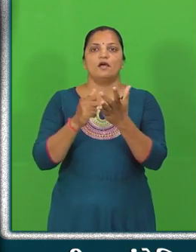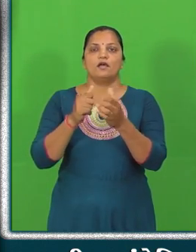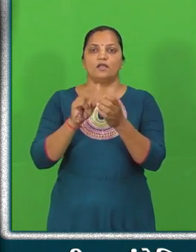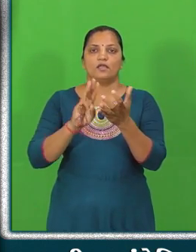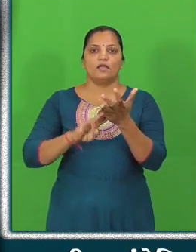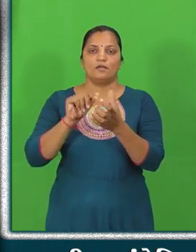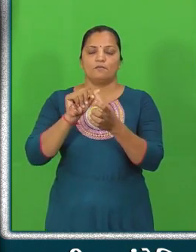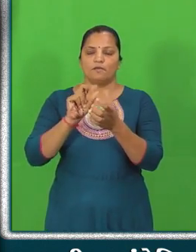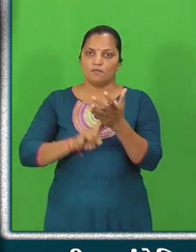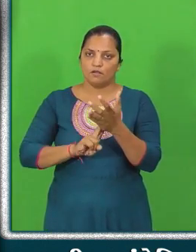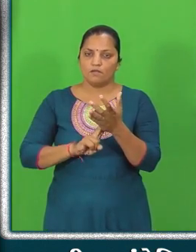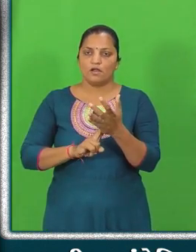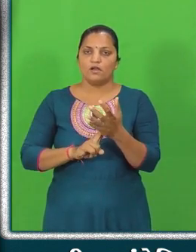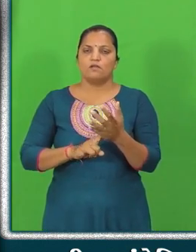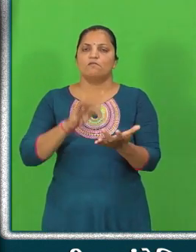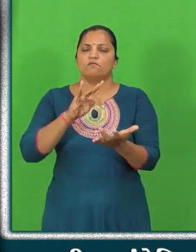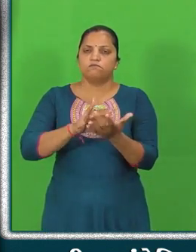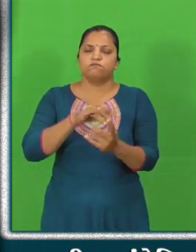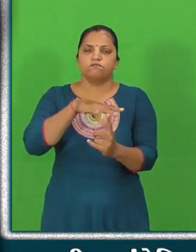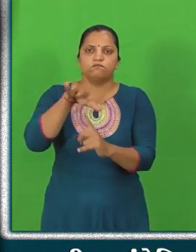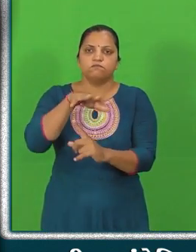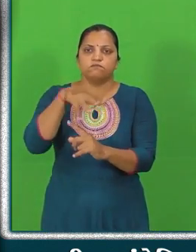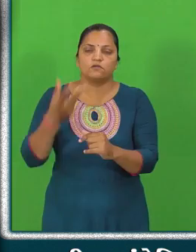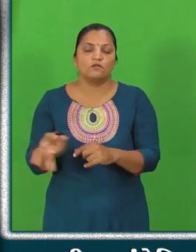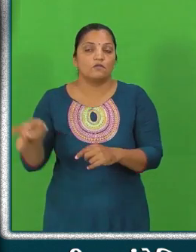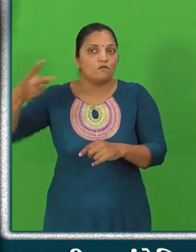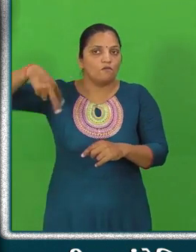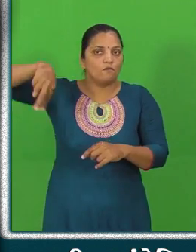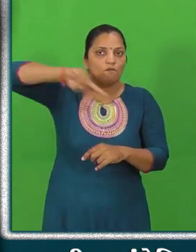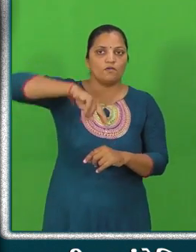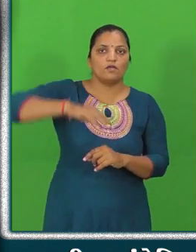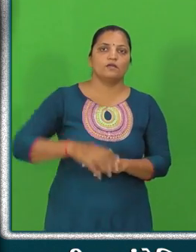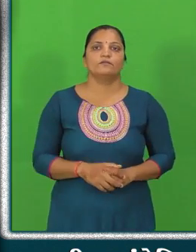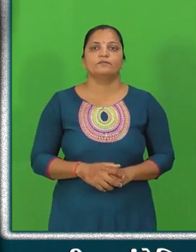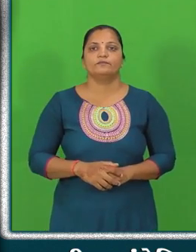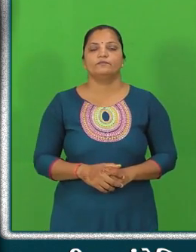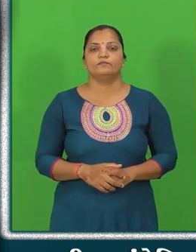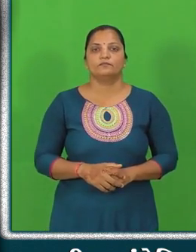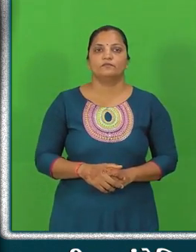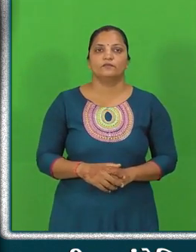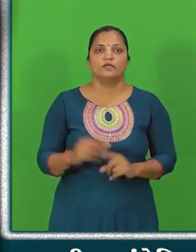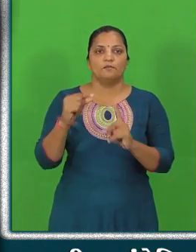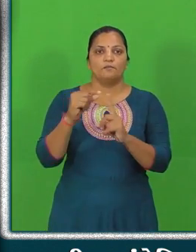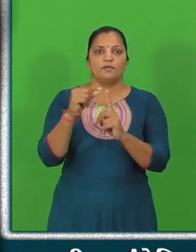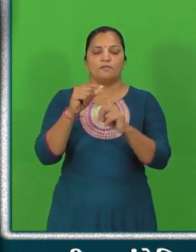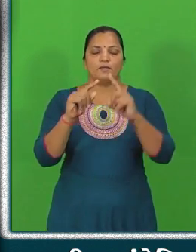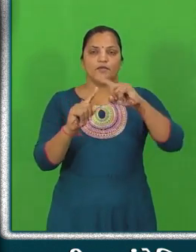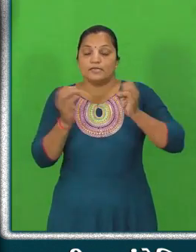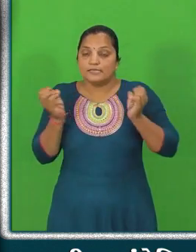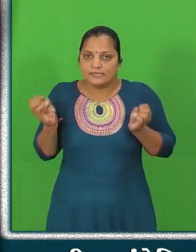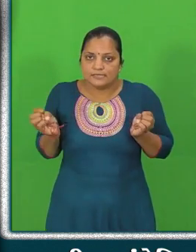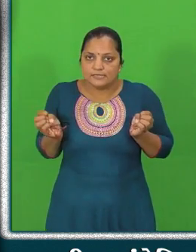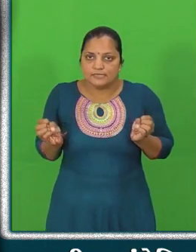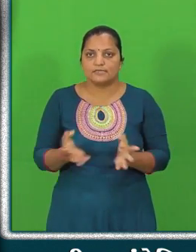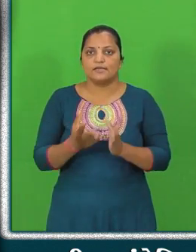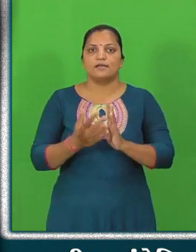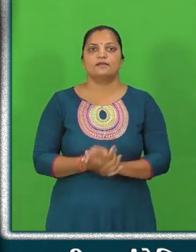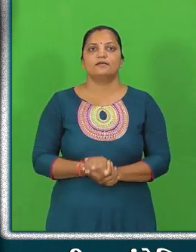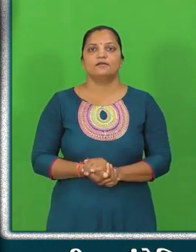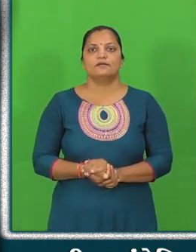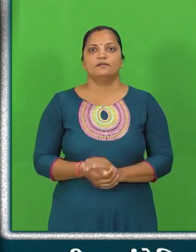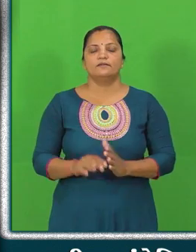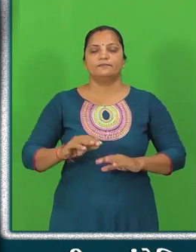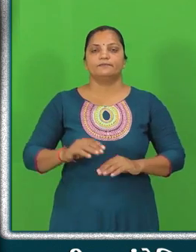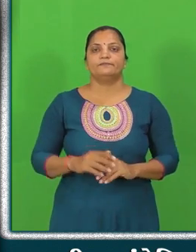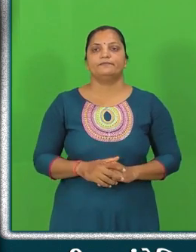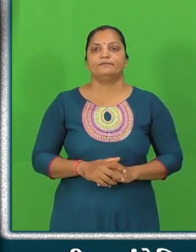હશે. ચલો ફટાફટ આપણે પાછા આવી જઈએ, આપણી પીપીટી અહીંયા સ્ટાર્ટ થઈ ગઈ છે.